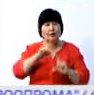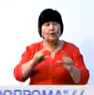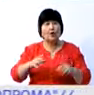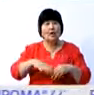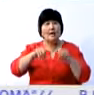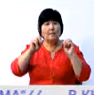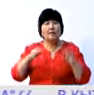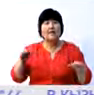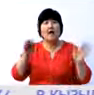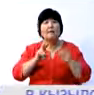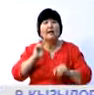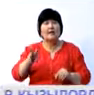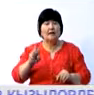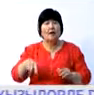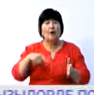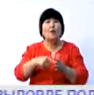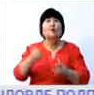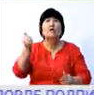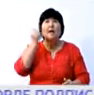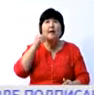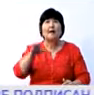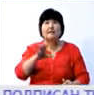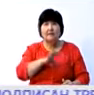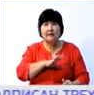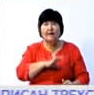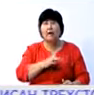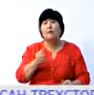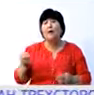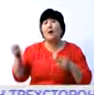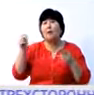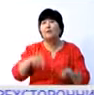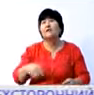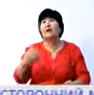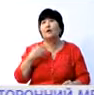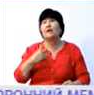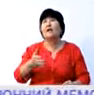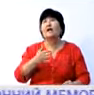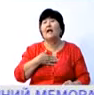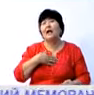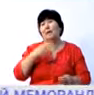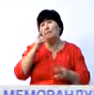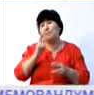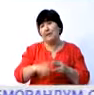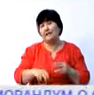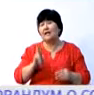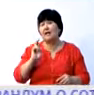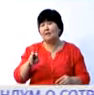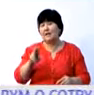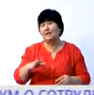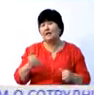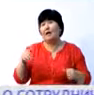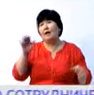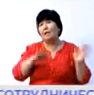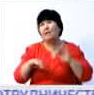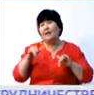профессиональных плавания города Москва. По приезду в Казарду я перестала посещать профессиональный